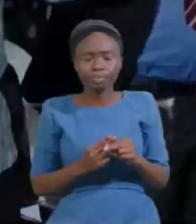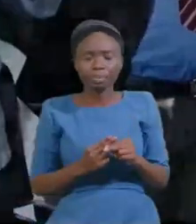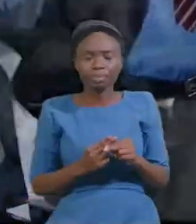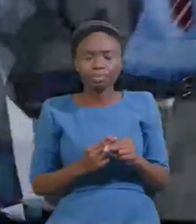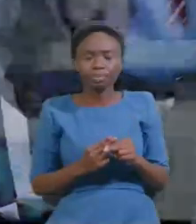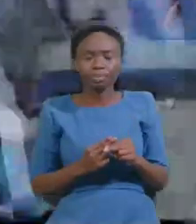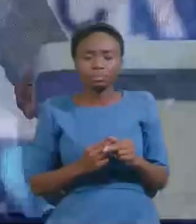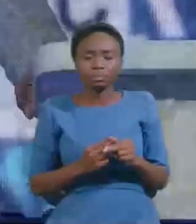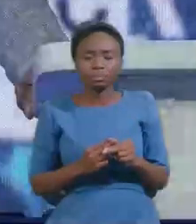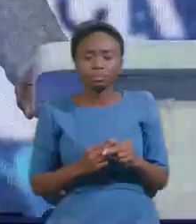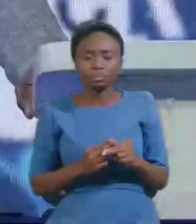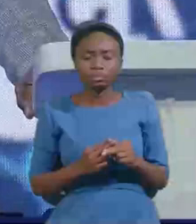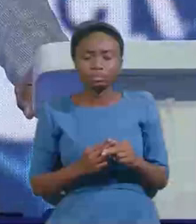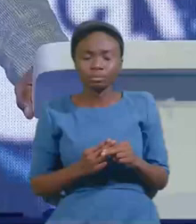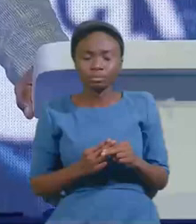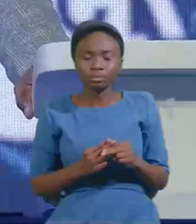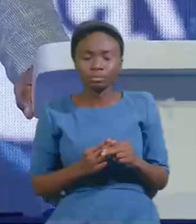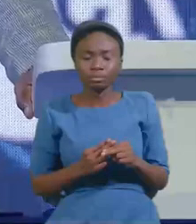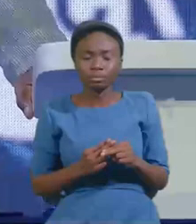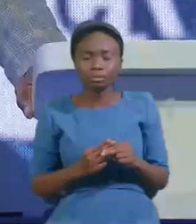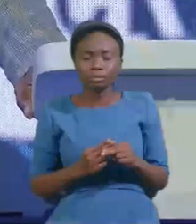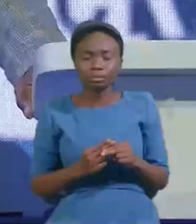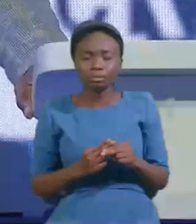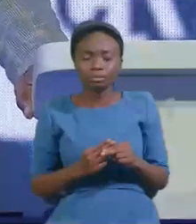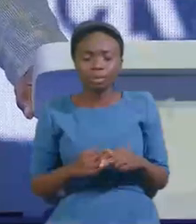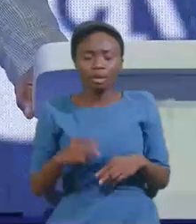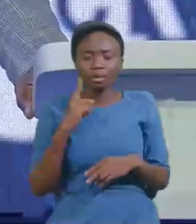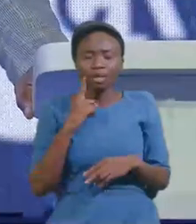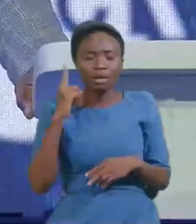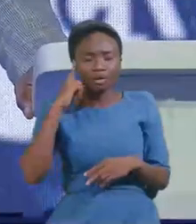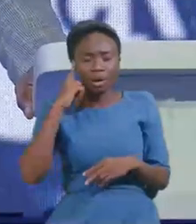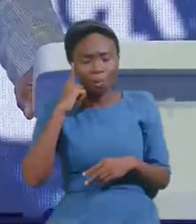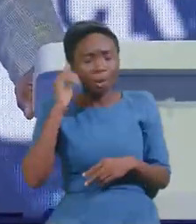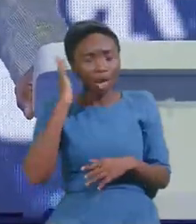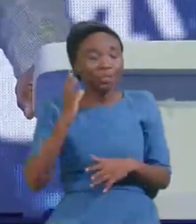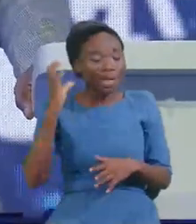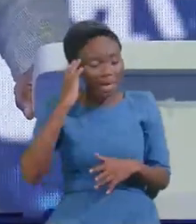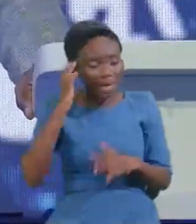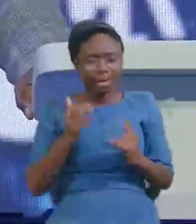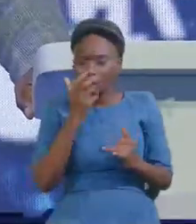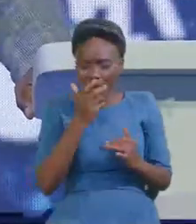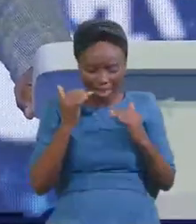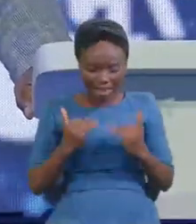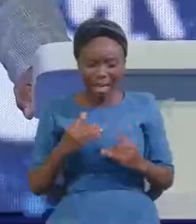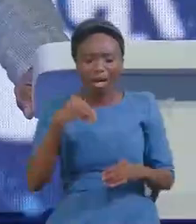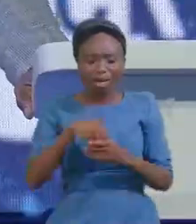Que les aveugles commencent à voir maintenant au nom de Jésus.